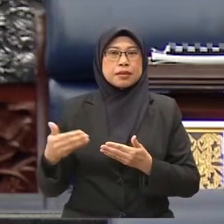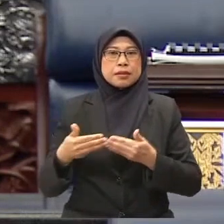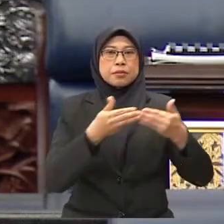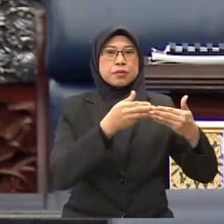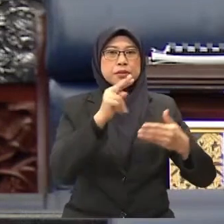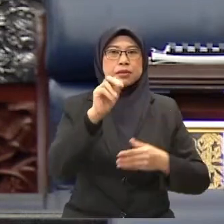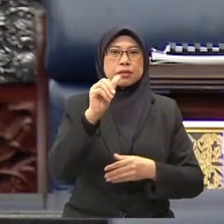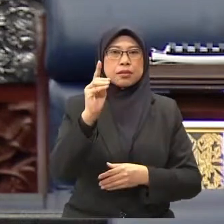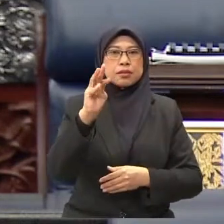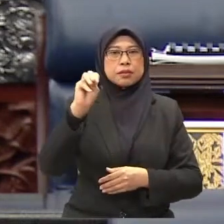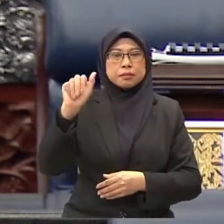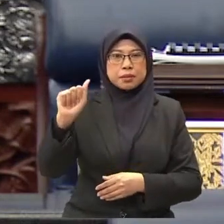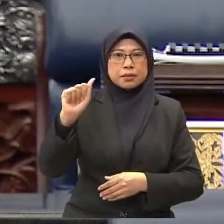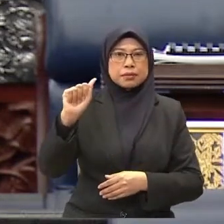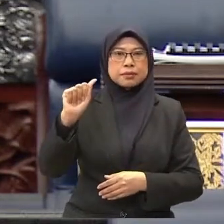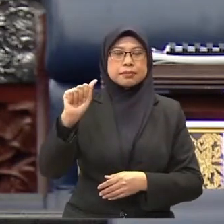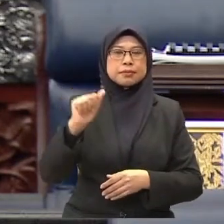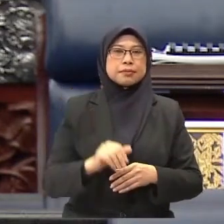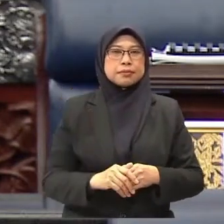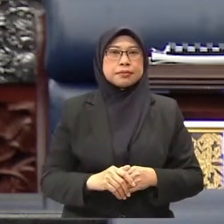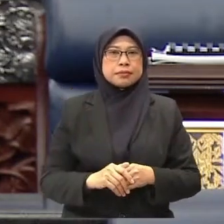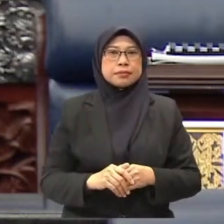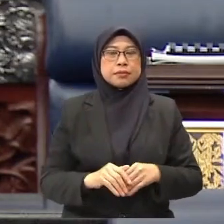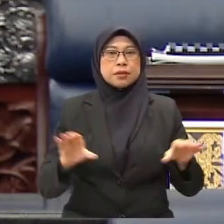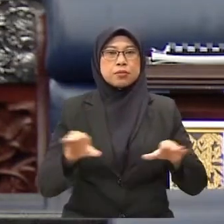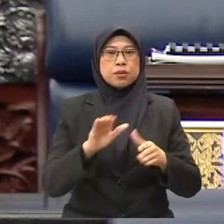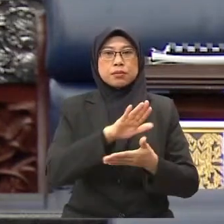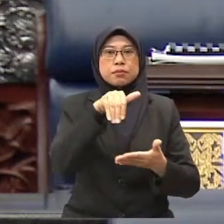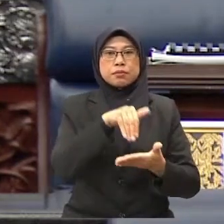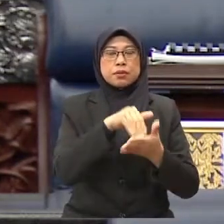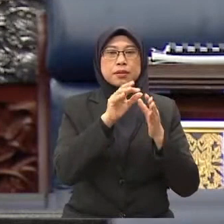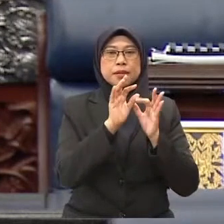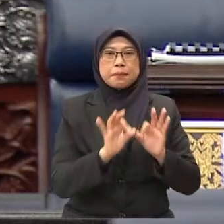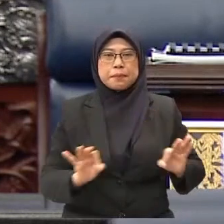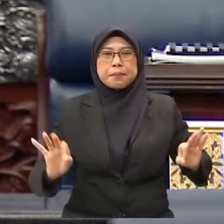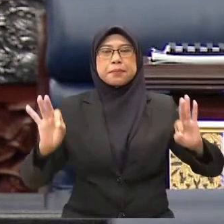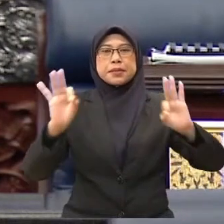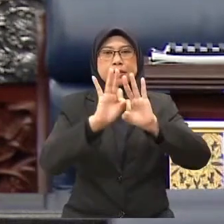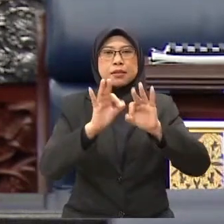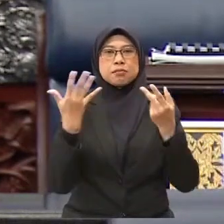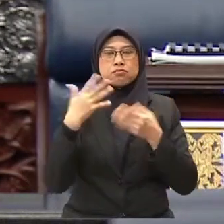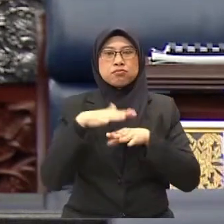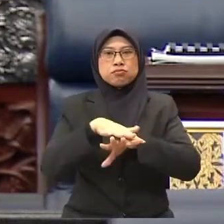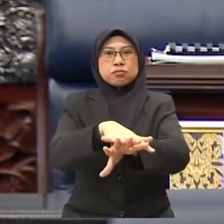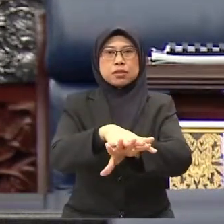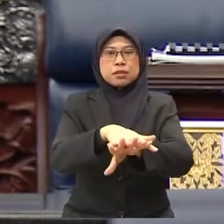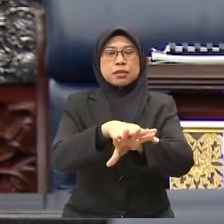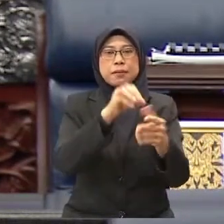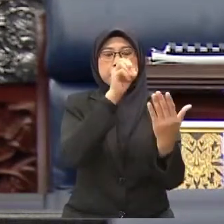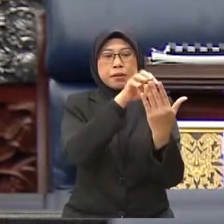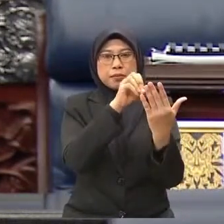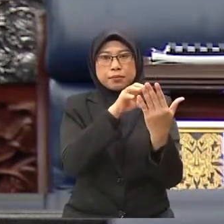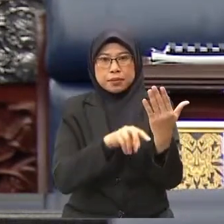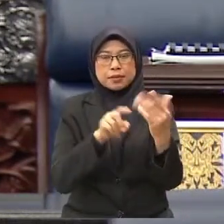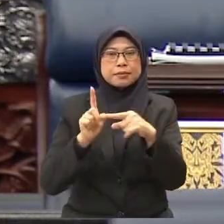untuk dibangunkan sebagai satu data pangkalan utama yang mengintegrasikan data-data